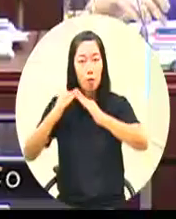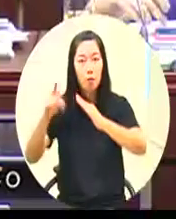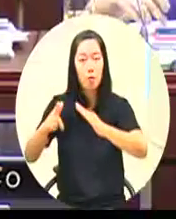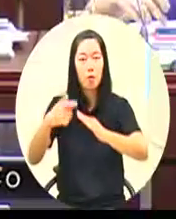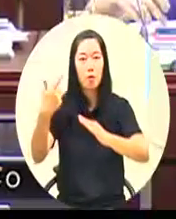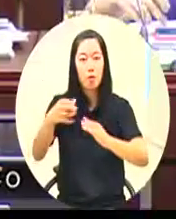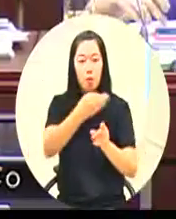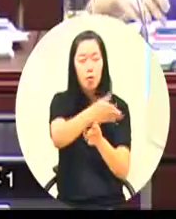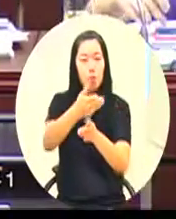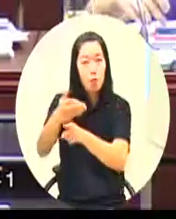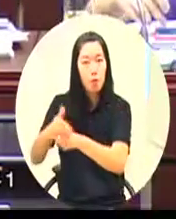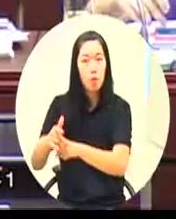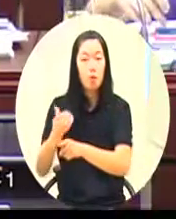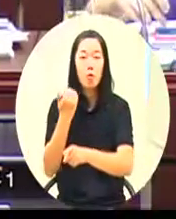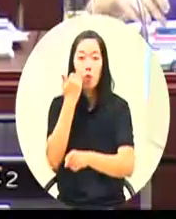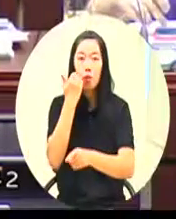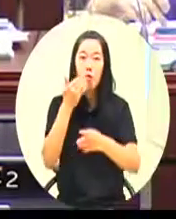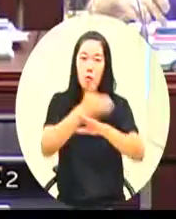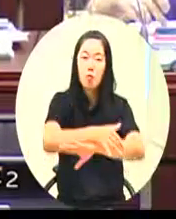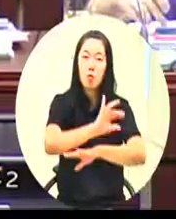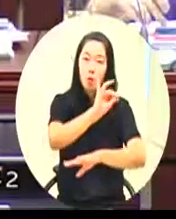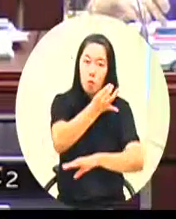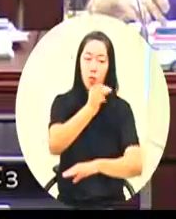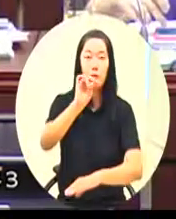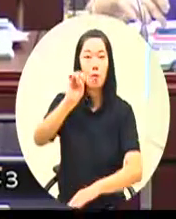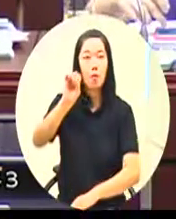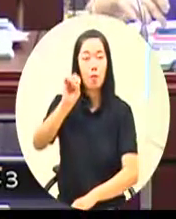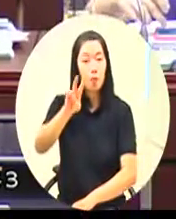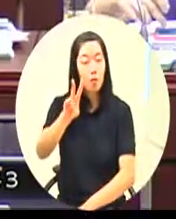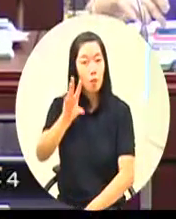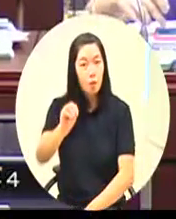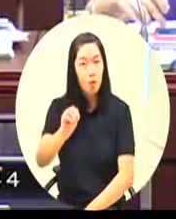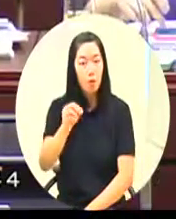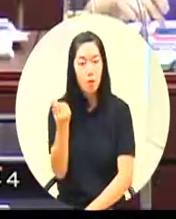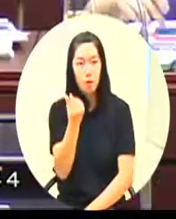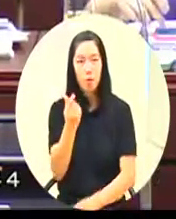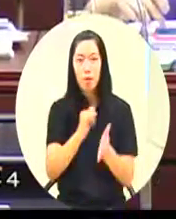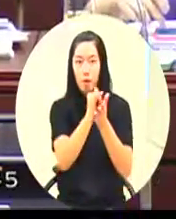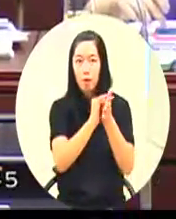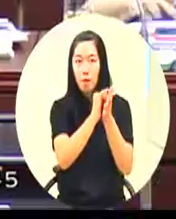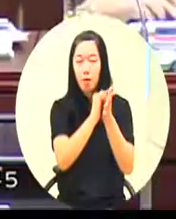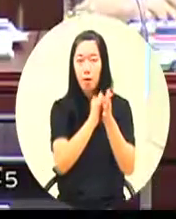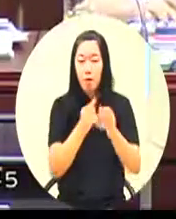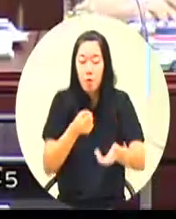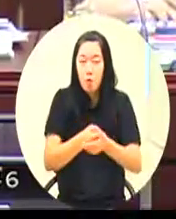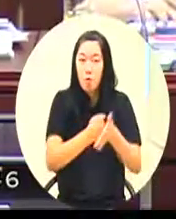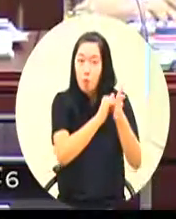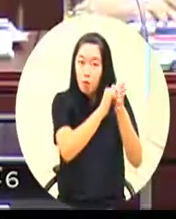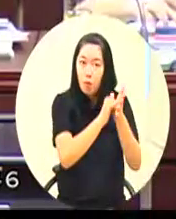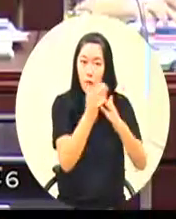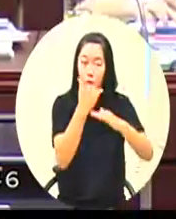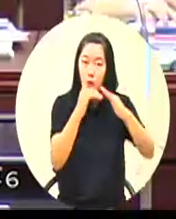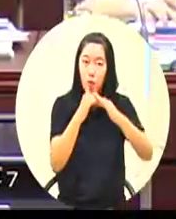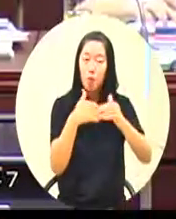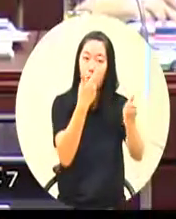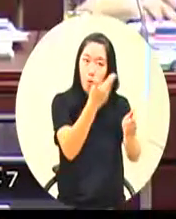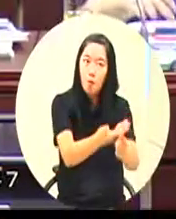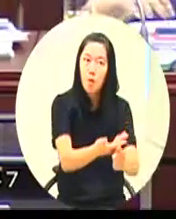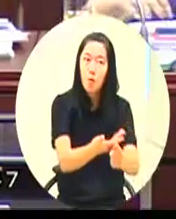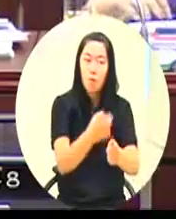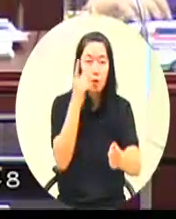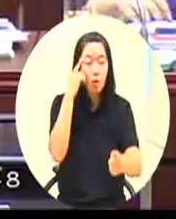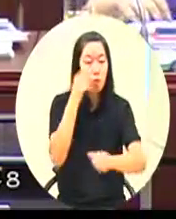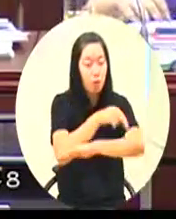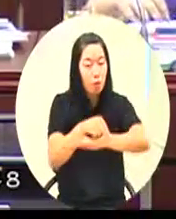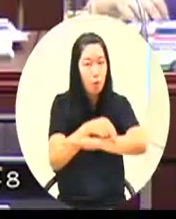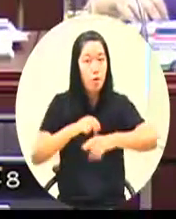级，如果是超过100万到200万，就像我们看的中校国小，他已经是做先给他经费做规划设计了。那